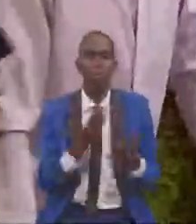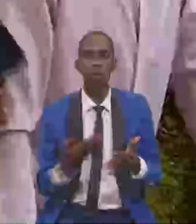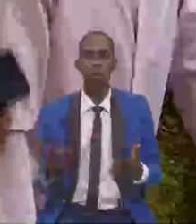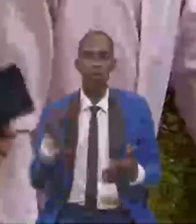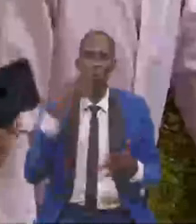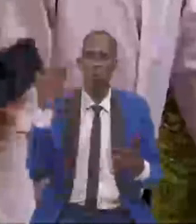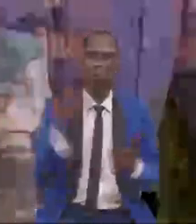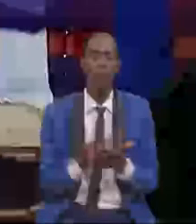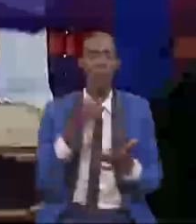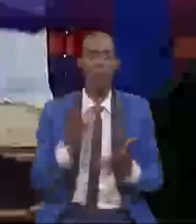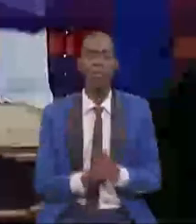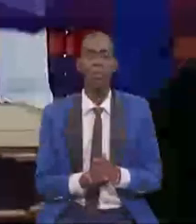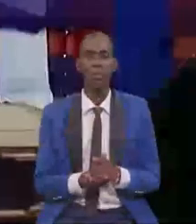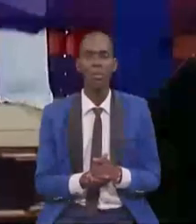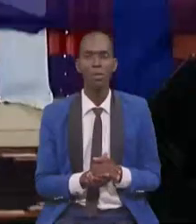merveille.